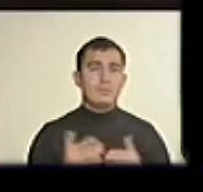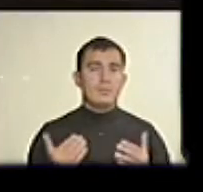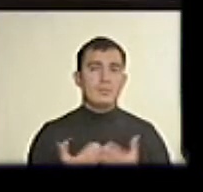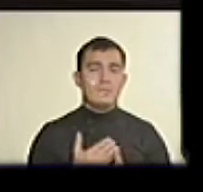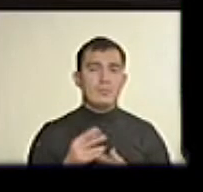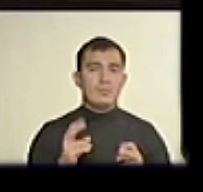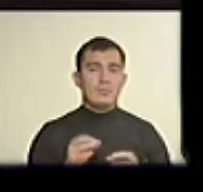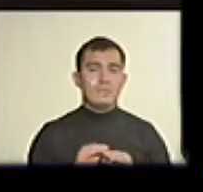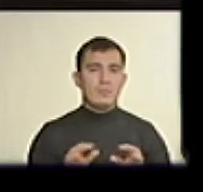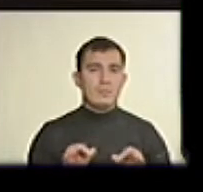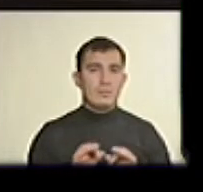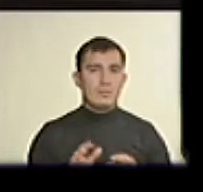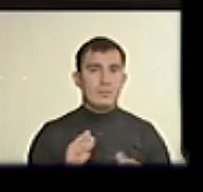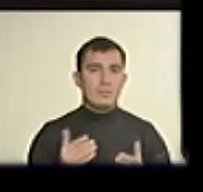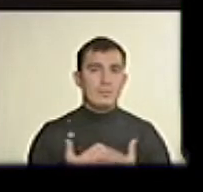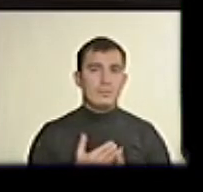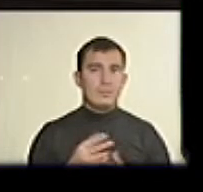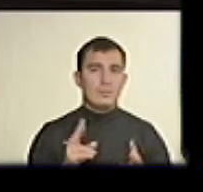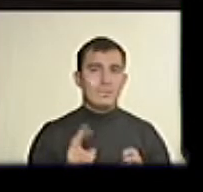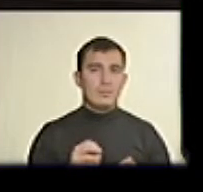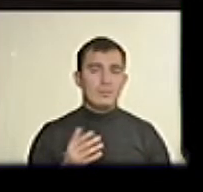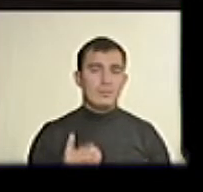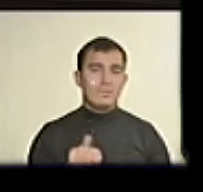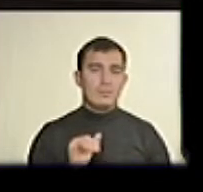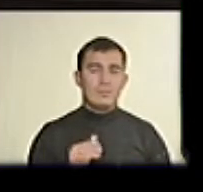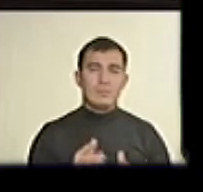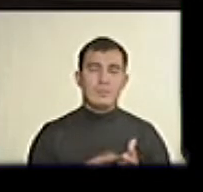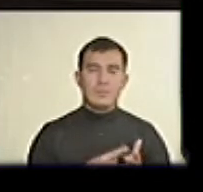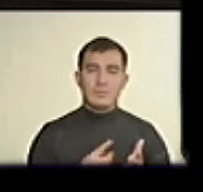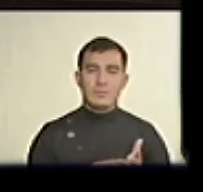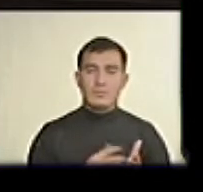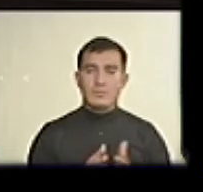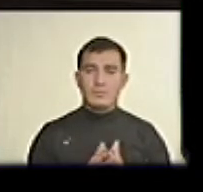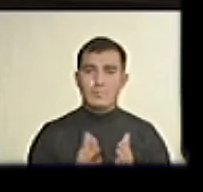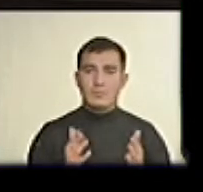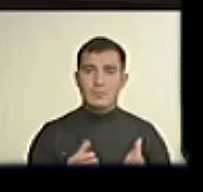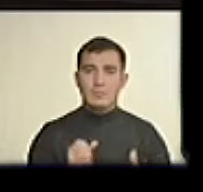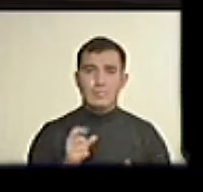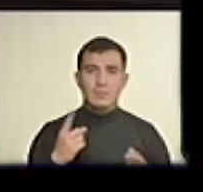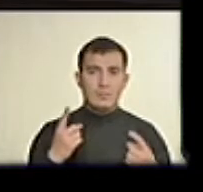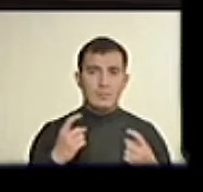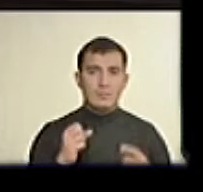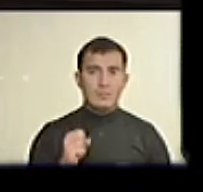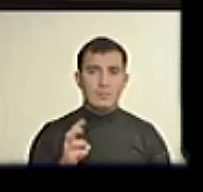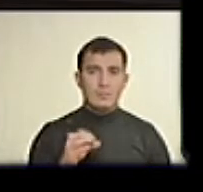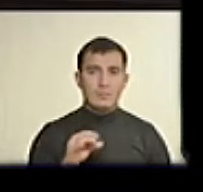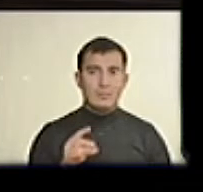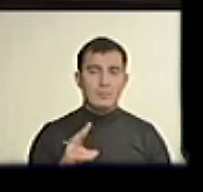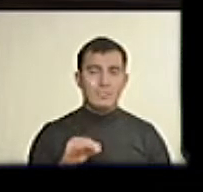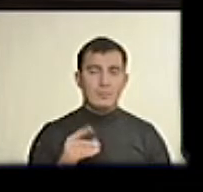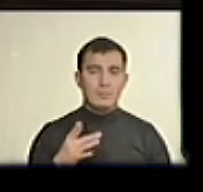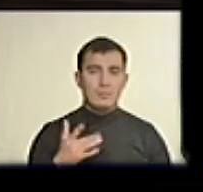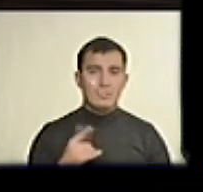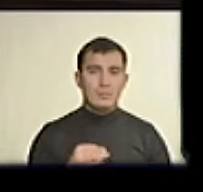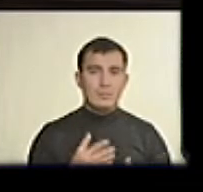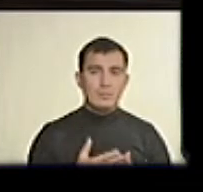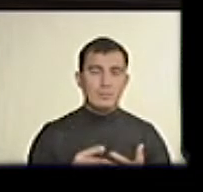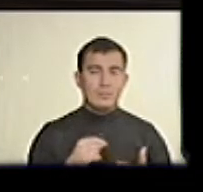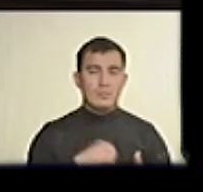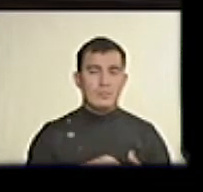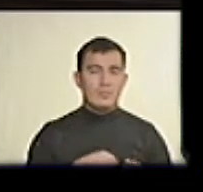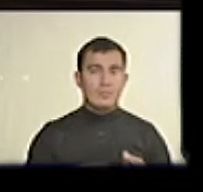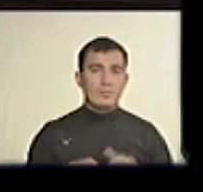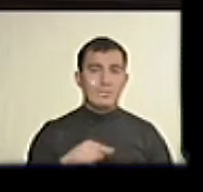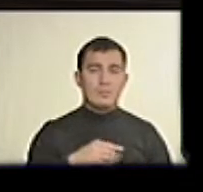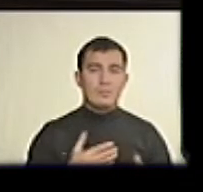boshlaymiz. Yangi mavzuyimiz, daftarlarimizga ochib yozib olamiz, Buxoro amirligidagi tashqi siyosat va